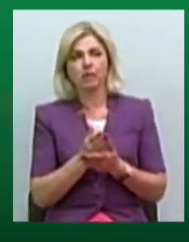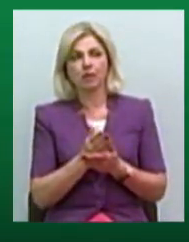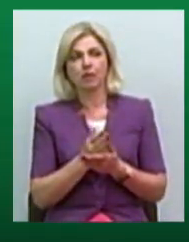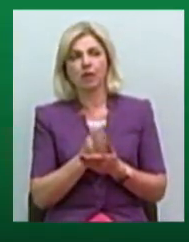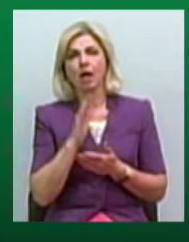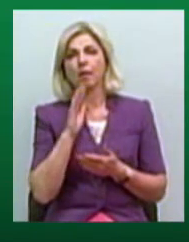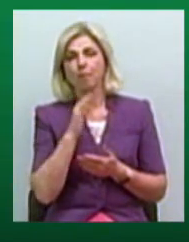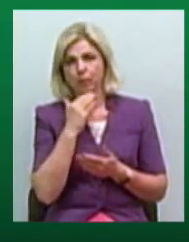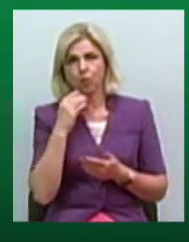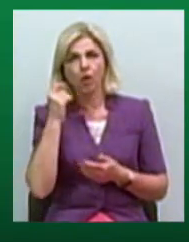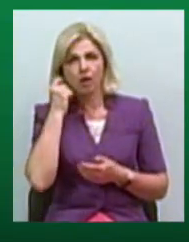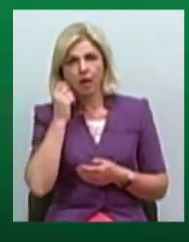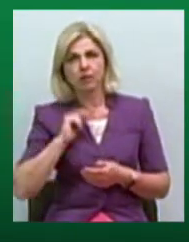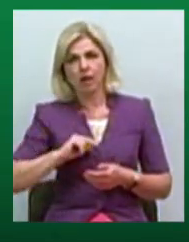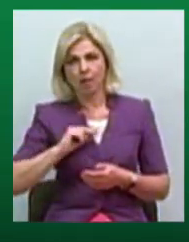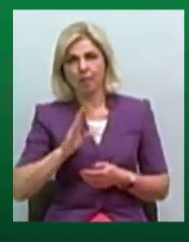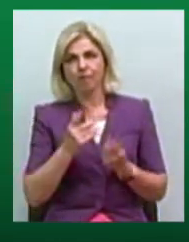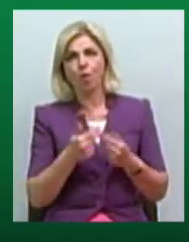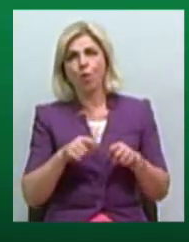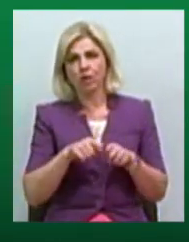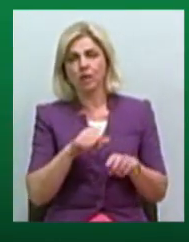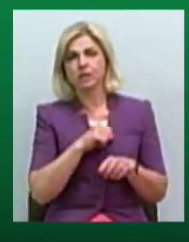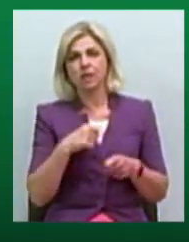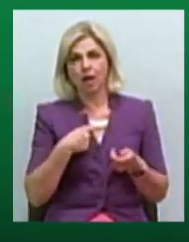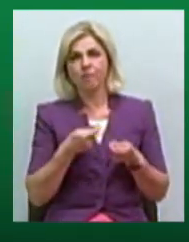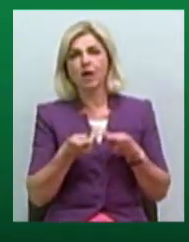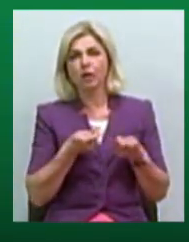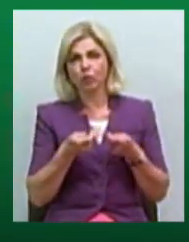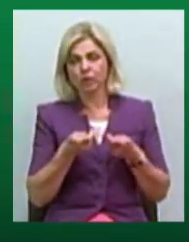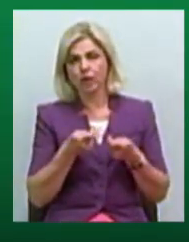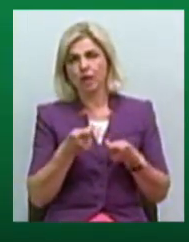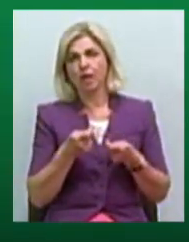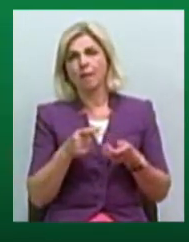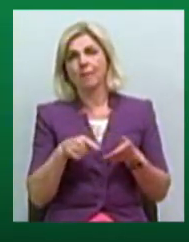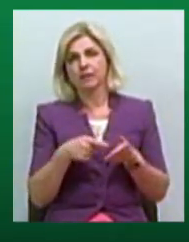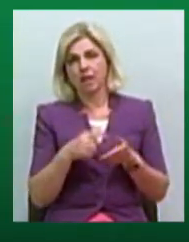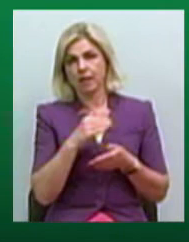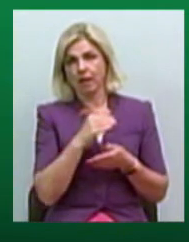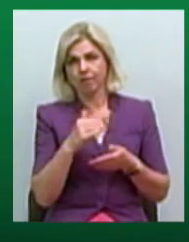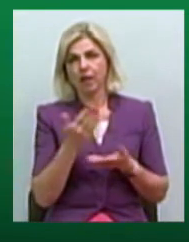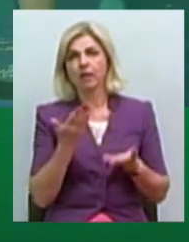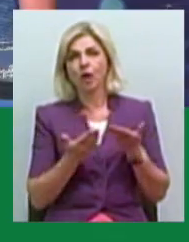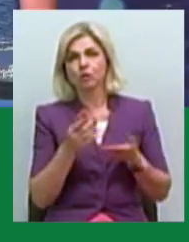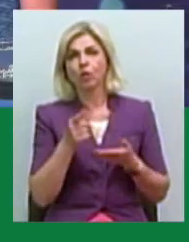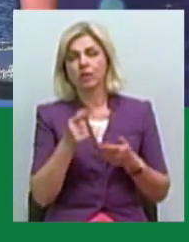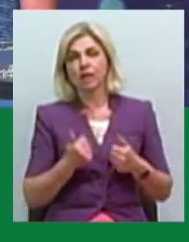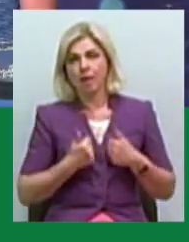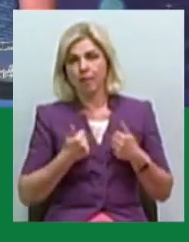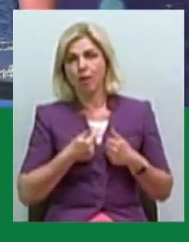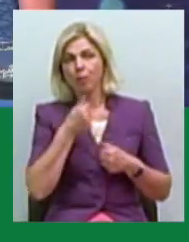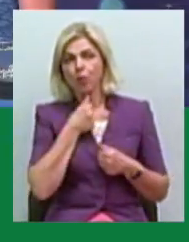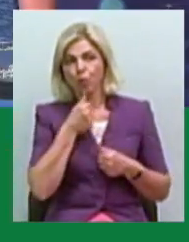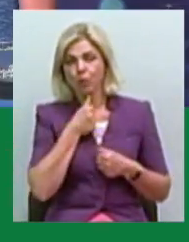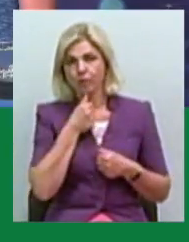досвід роботи в органах місцевого державної влади місцевого рівня. Що якщо це намагання спроба